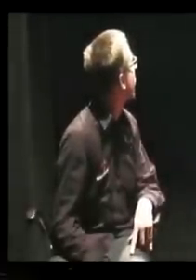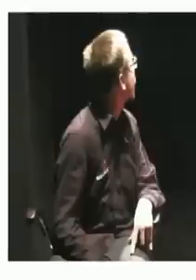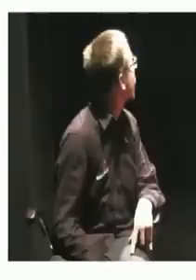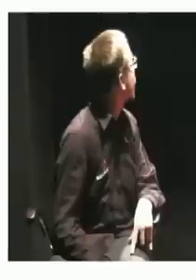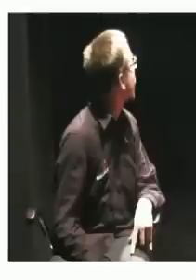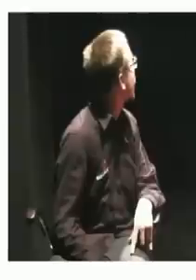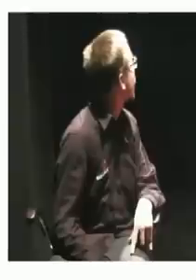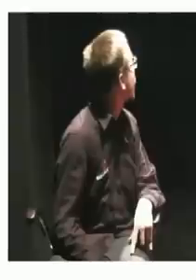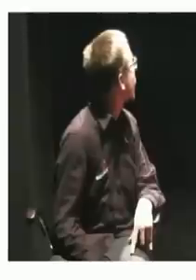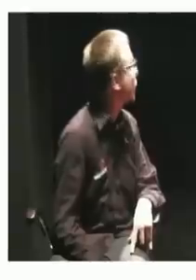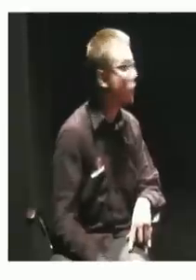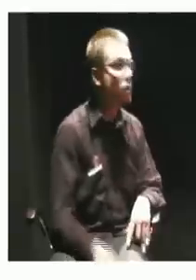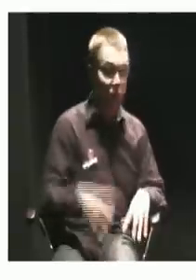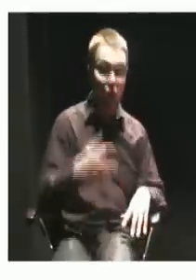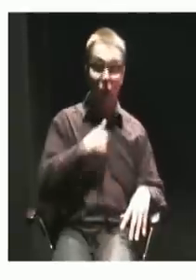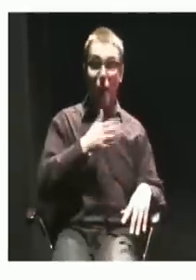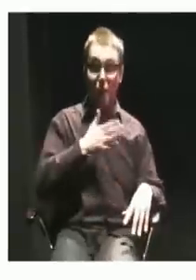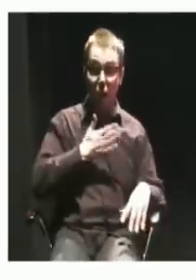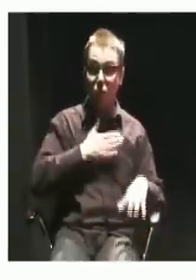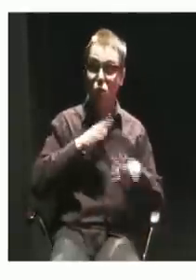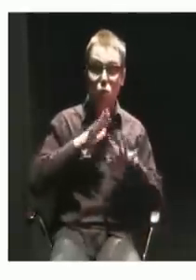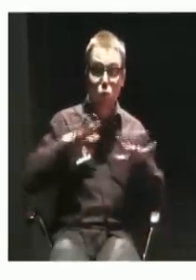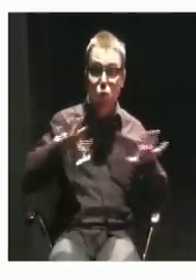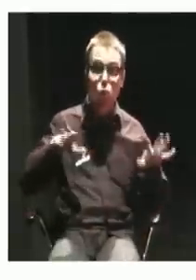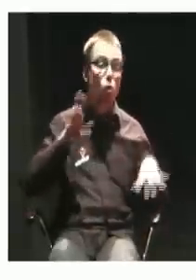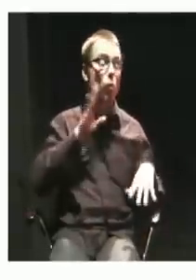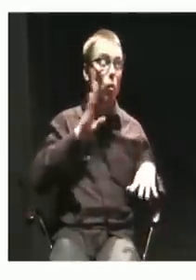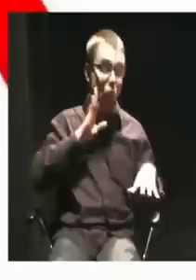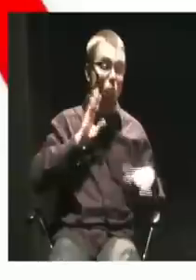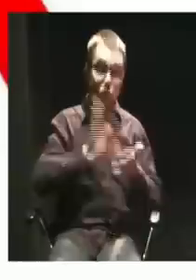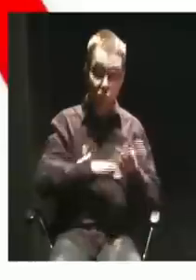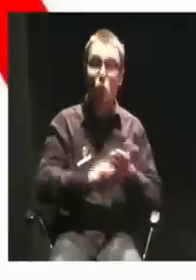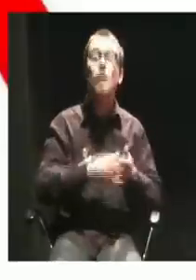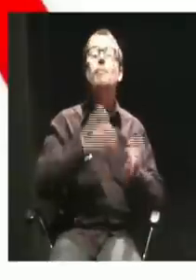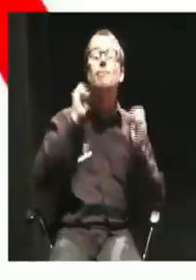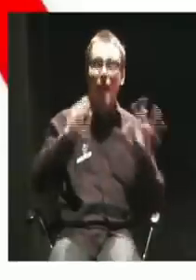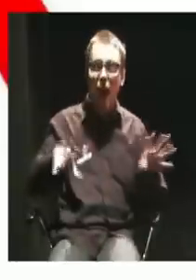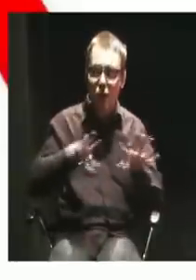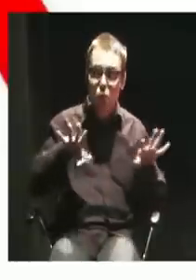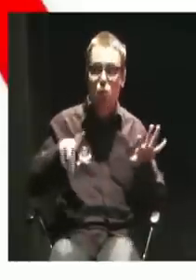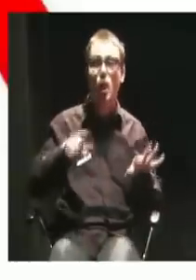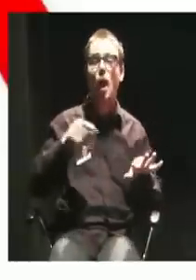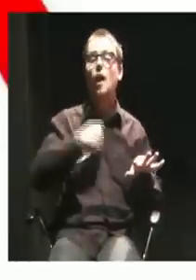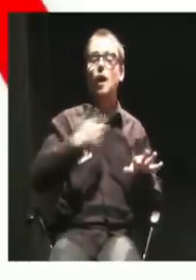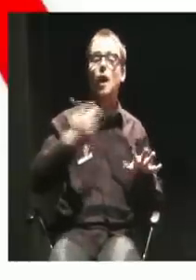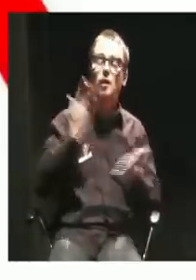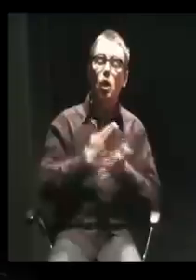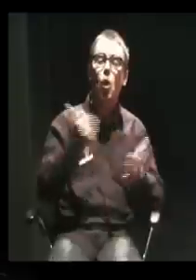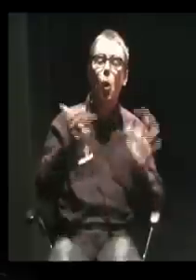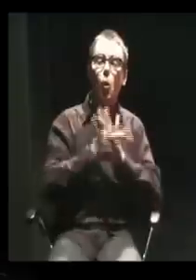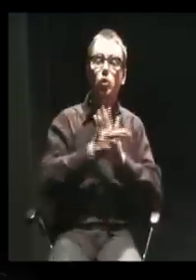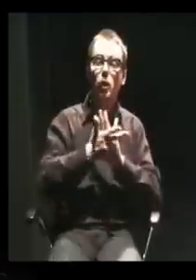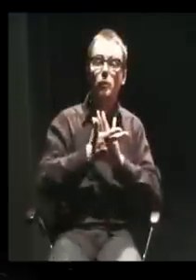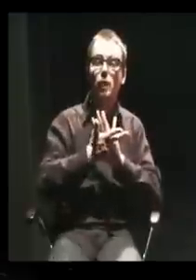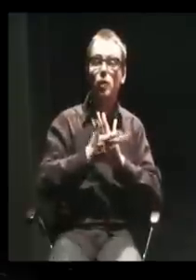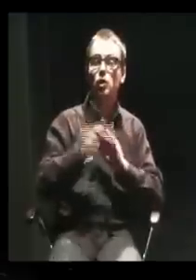Czy mam takich przykładów jeszcze kilkadziesiąt? Mam, ale tu mam tylko 18 minut, które mi się właśnie skończyły, więc zaraz będę kończył. Mam